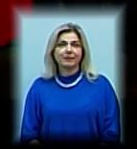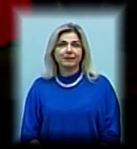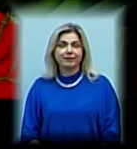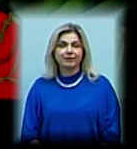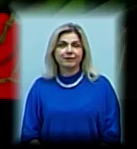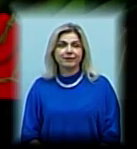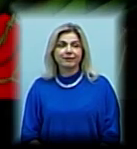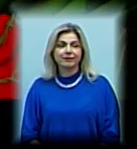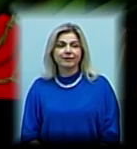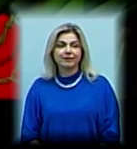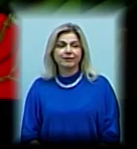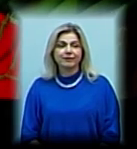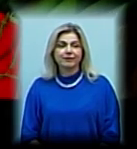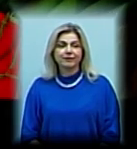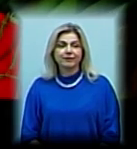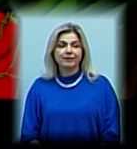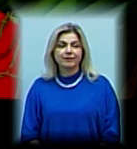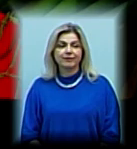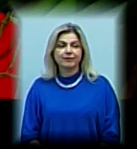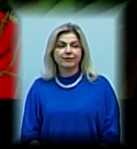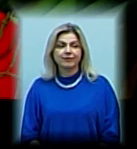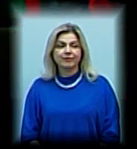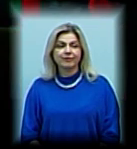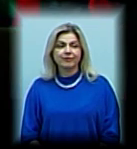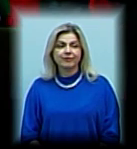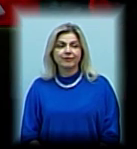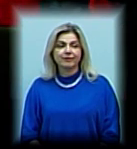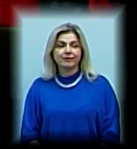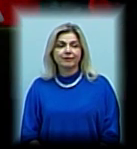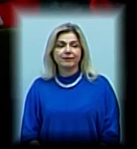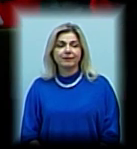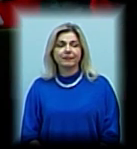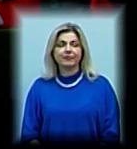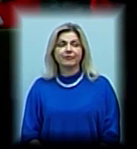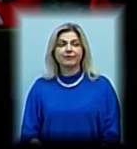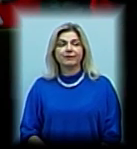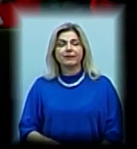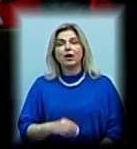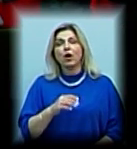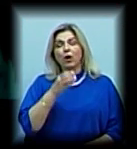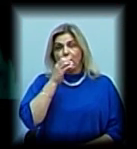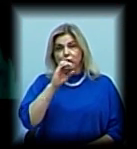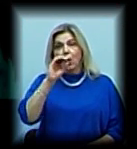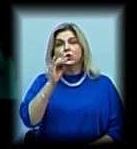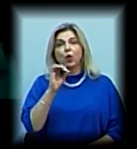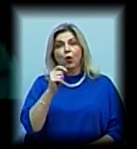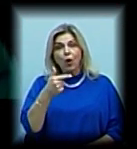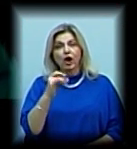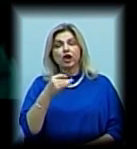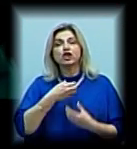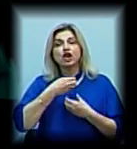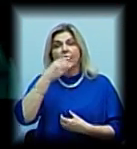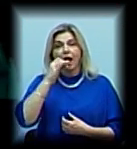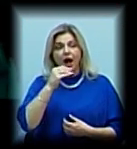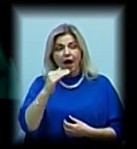сейчас. Это длинная дуба сломалась пополам. «Носоріг та жирафа». Цією виставою акторка завершила